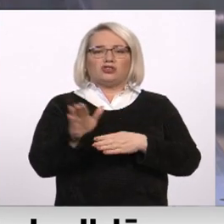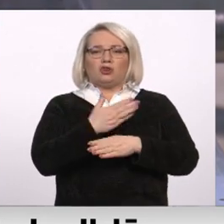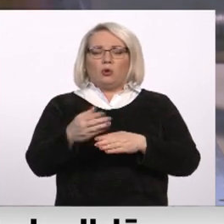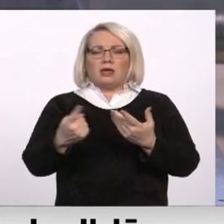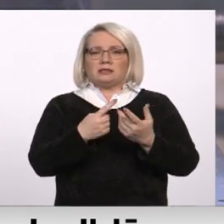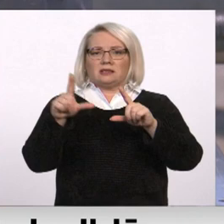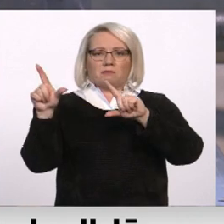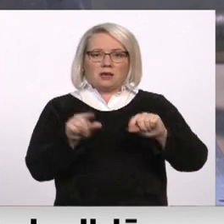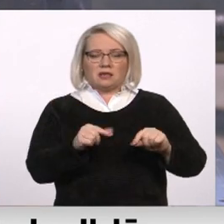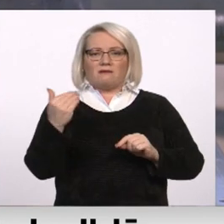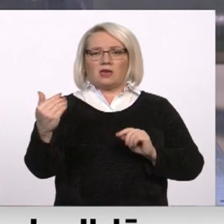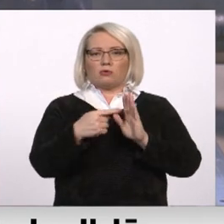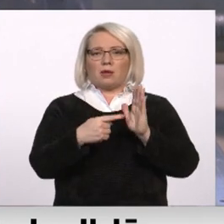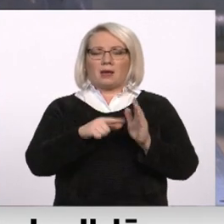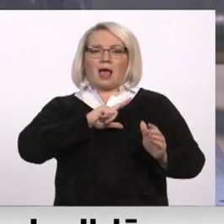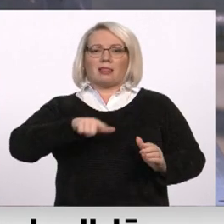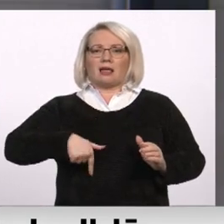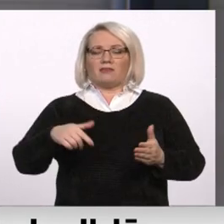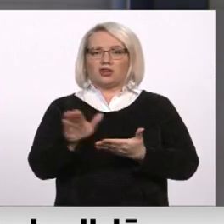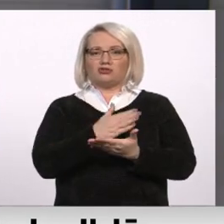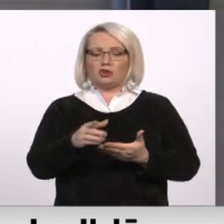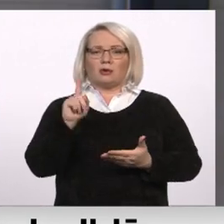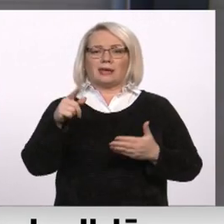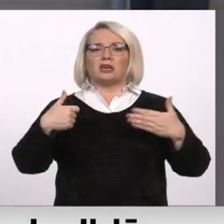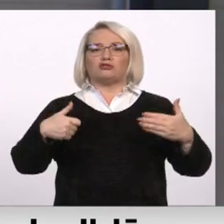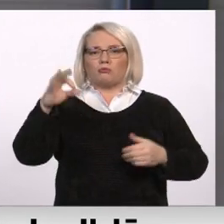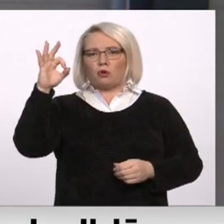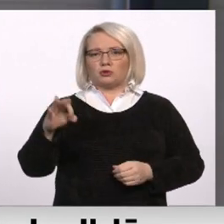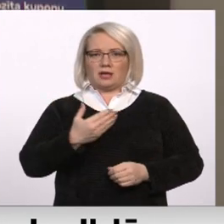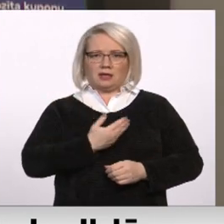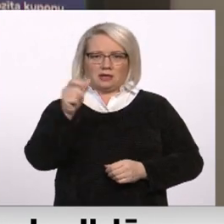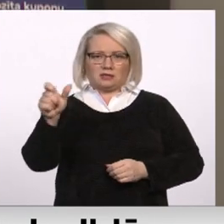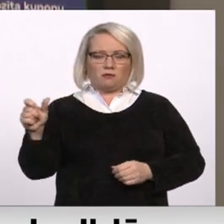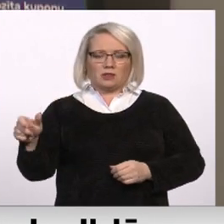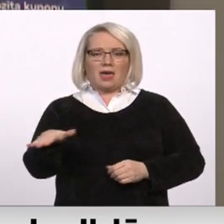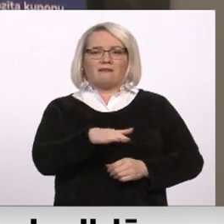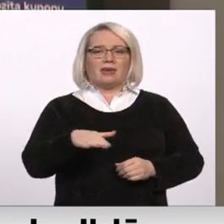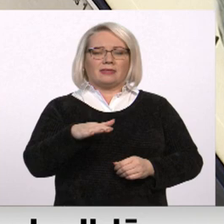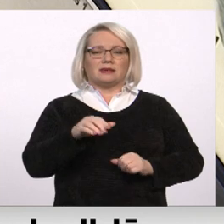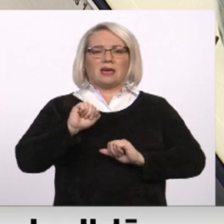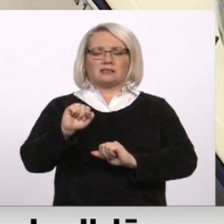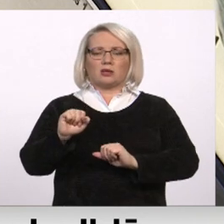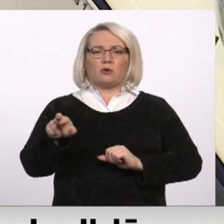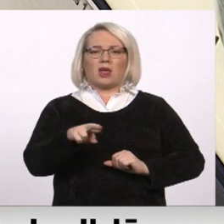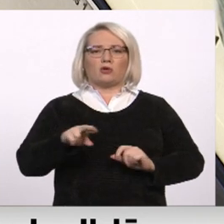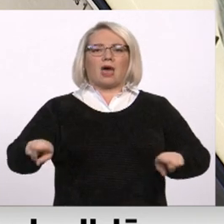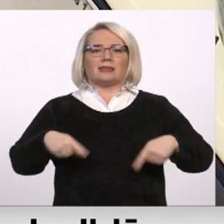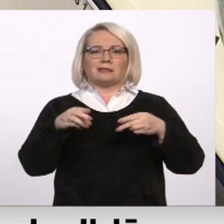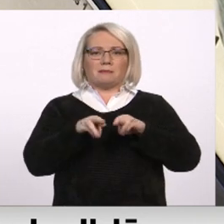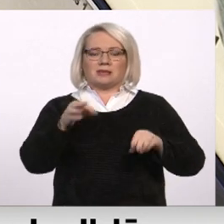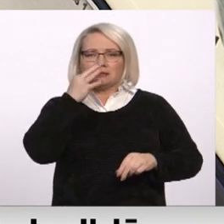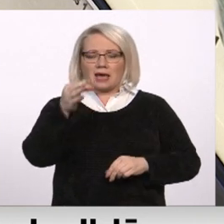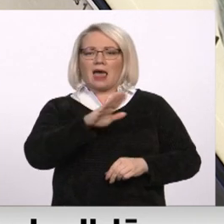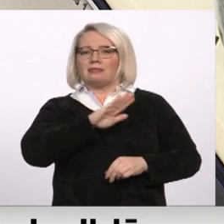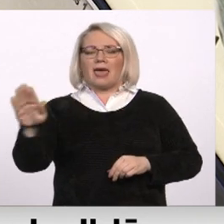mazāks, pēc viņa datiem Latvijā šķiro tikai 60% iedzīvotāju. Vides aizsardzības un reģionālās attīstības ministrijā norāda, ka nešķiroto